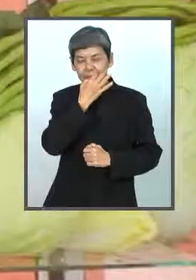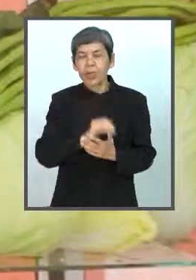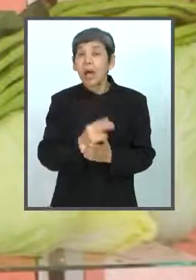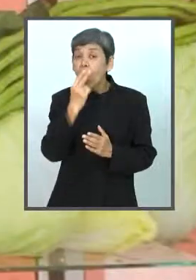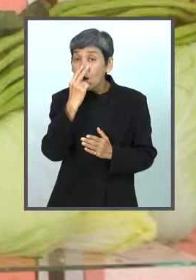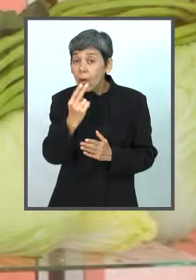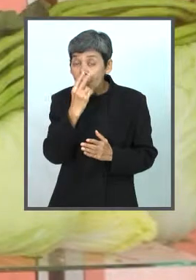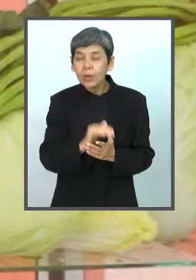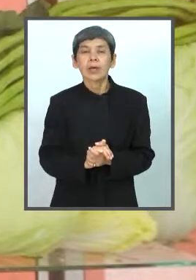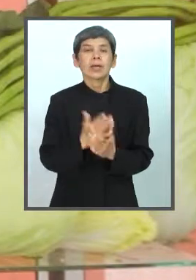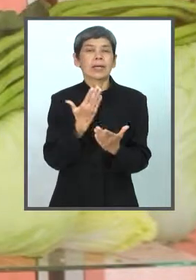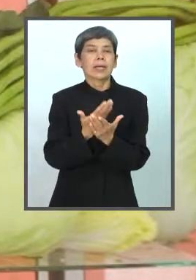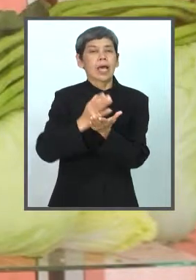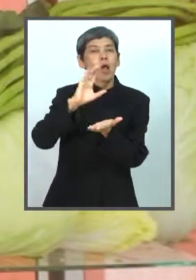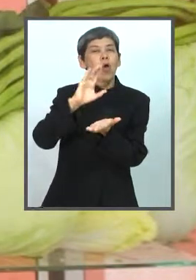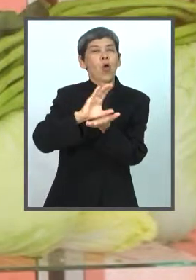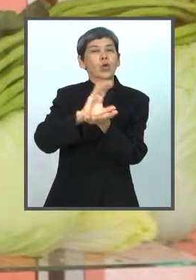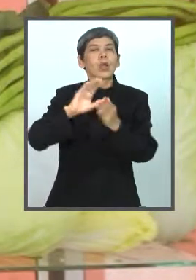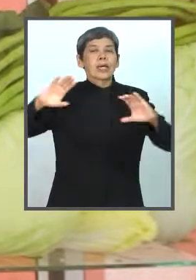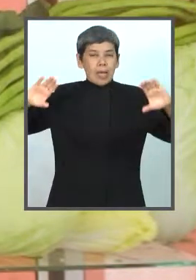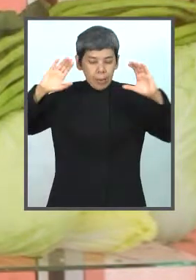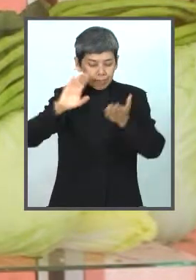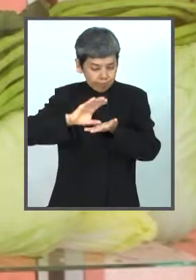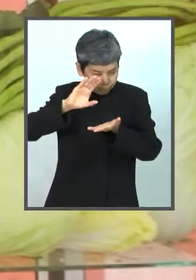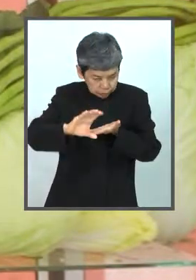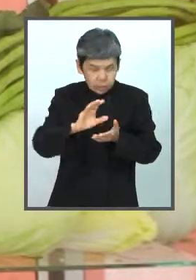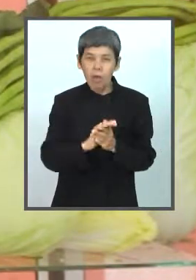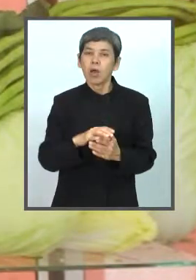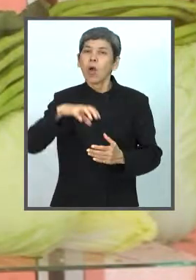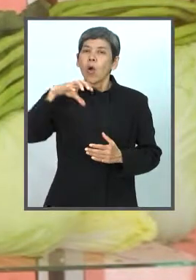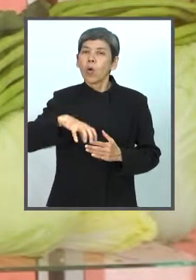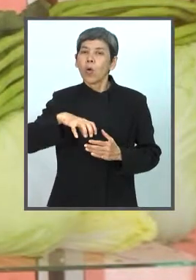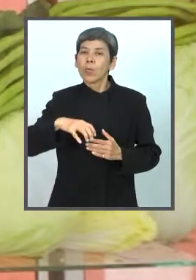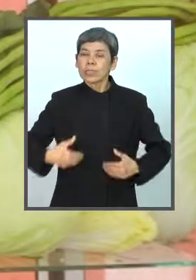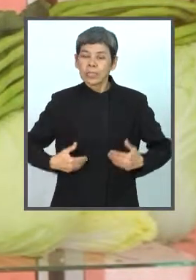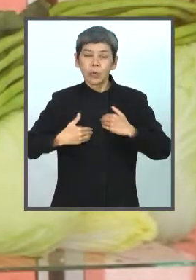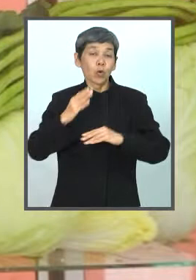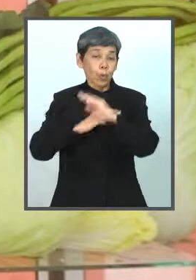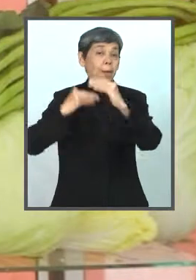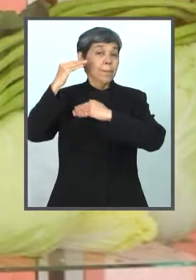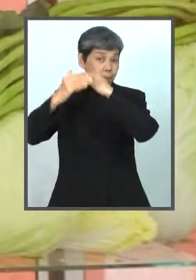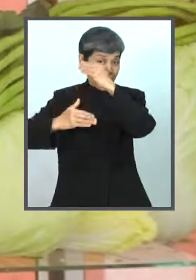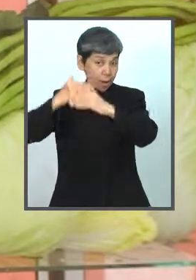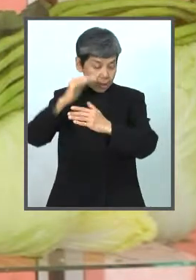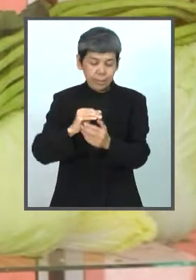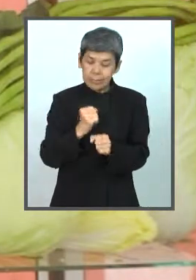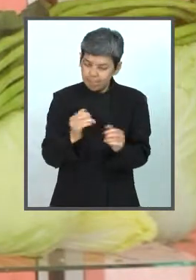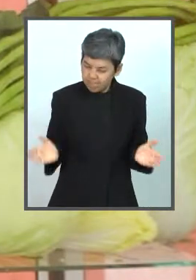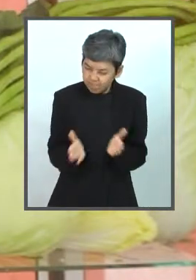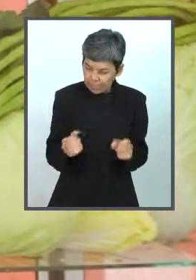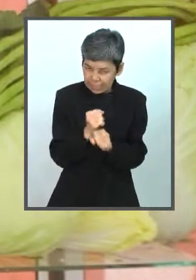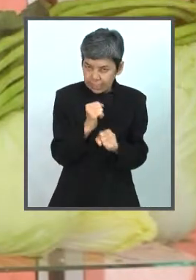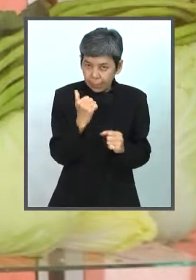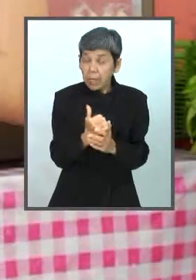ค่ะจุดเริ่มต้นนะคะมาจากเงินกองทุนที่ทางรัฐบาลได้มอบหมายให้กับกรมส่งเสริมและพัฒนาคุณภาพชีวิตคนพิการเป็นผู้ขับ